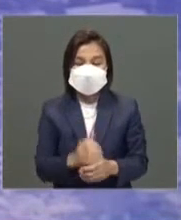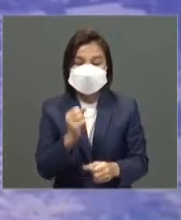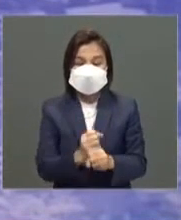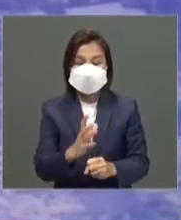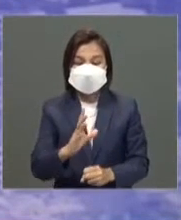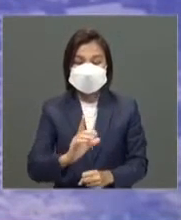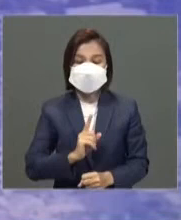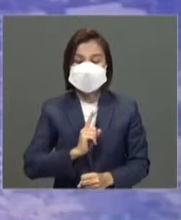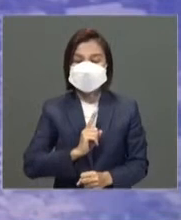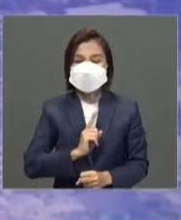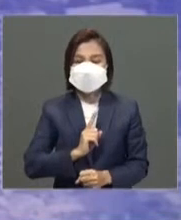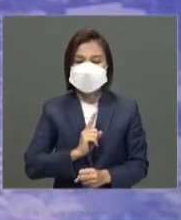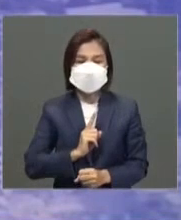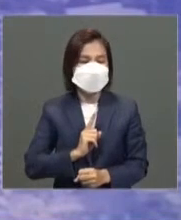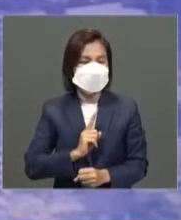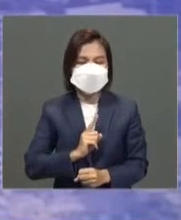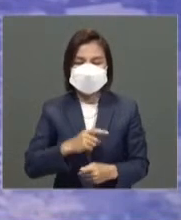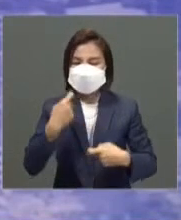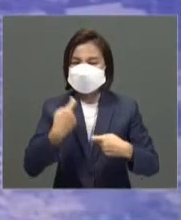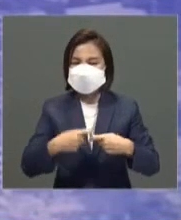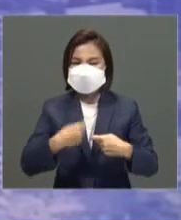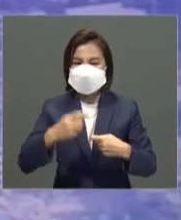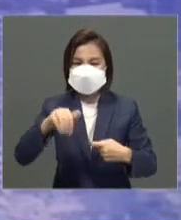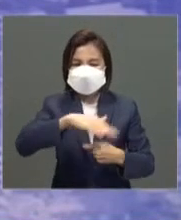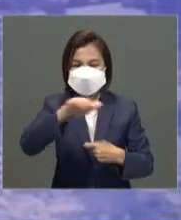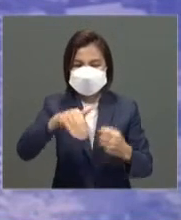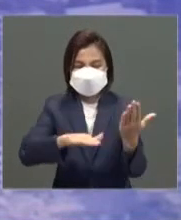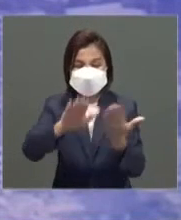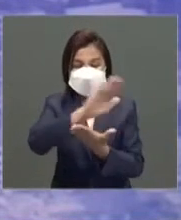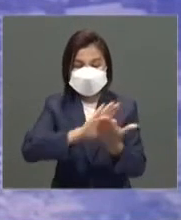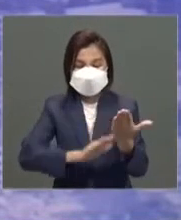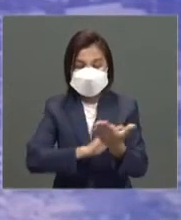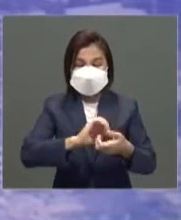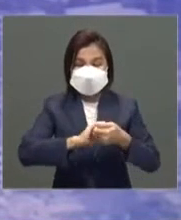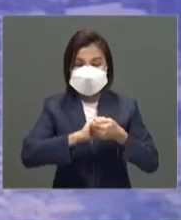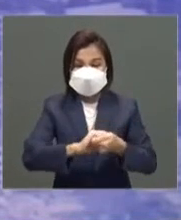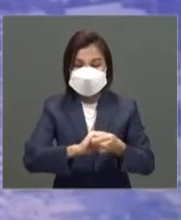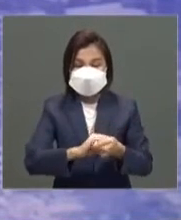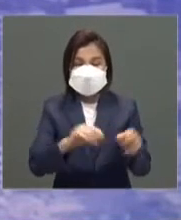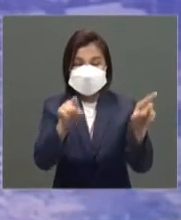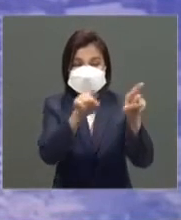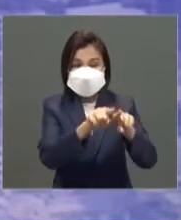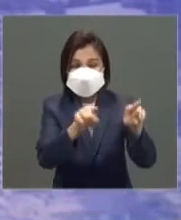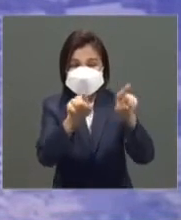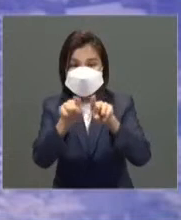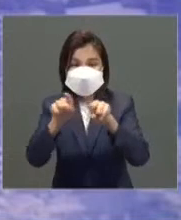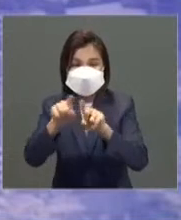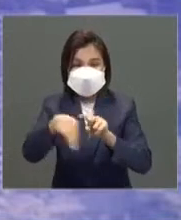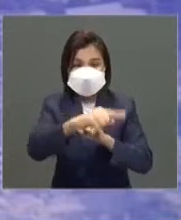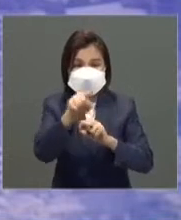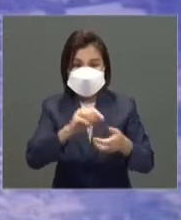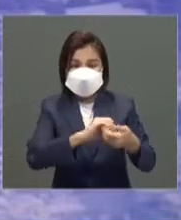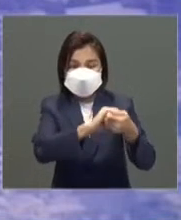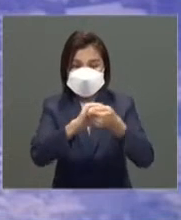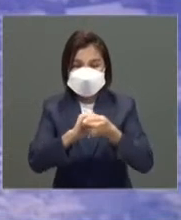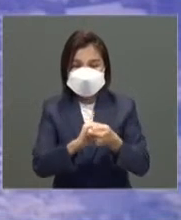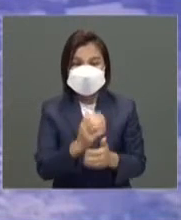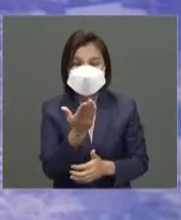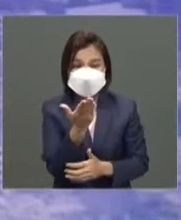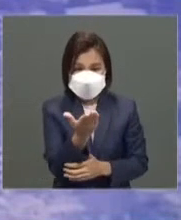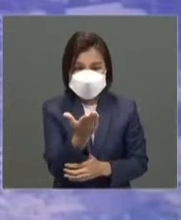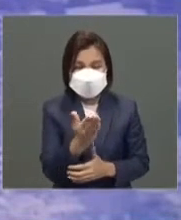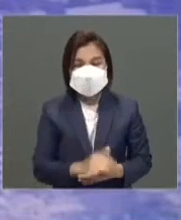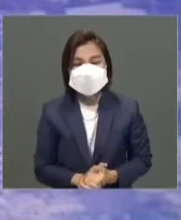ำเร็จครับต้องร่วมมือกันทั้งประเทศเลยนะครับเหมือนอย่างที่เราเห็นประเทศอื่นๆที่เขาร่วมมือกันต้องขอแรงทุกท่านด้วย